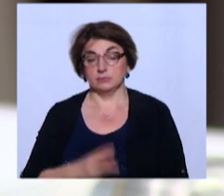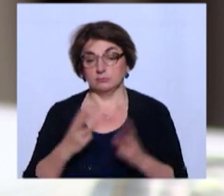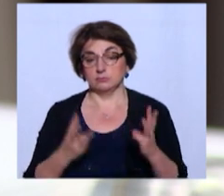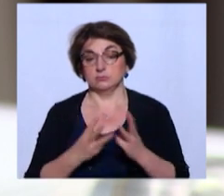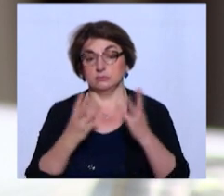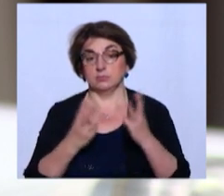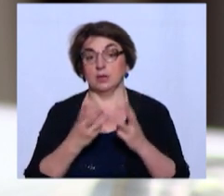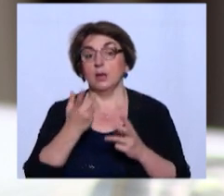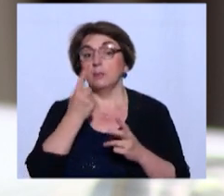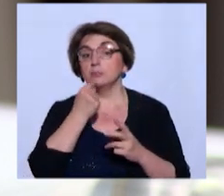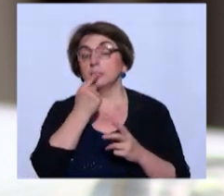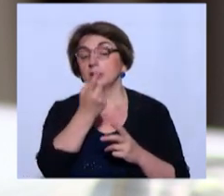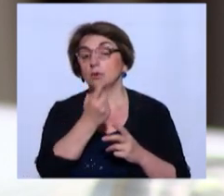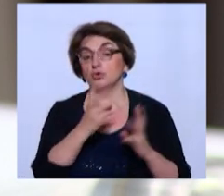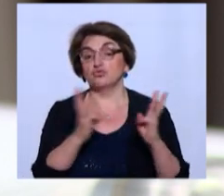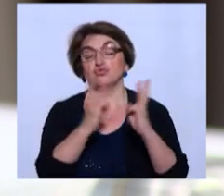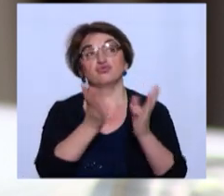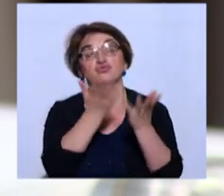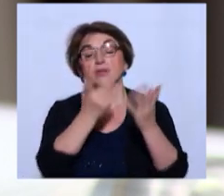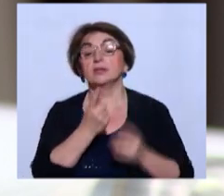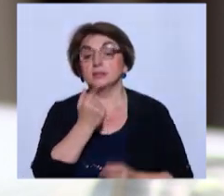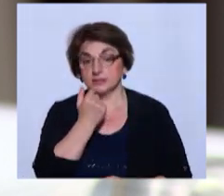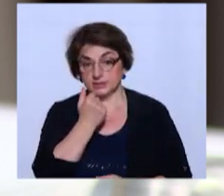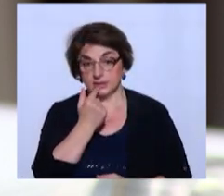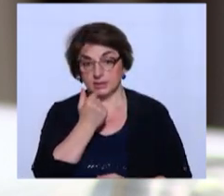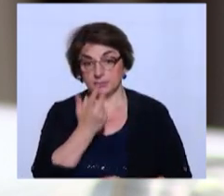ლითიუმის ალის წითელ შეფერილობას.